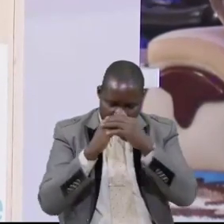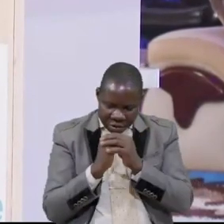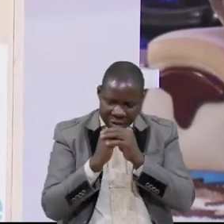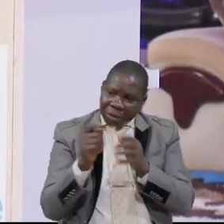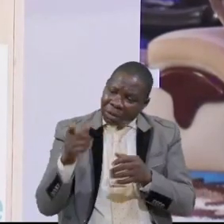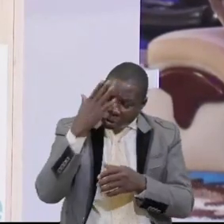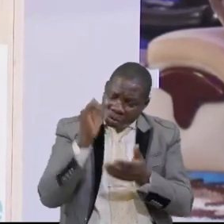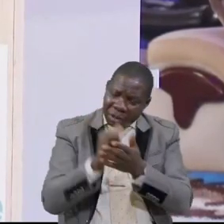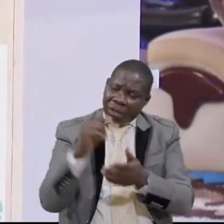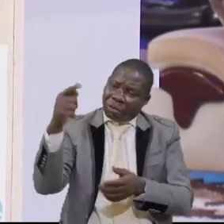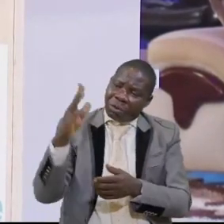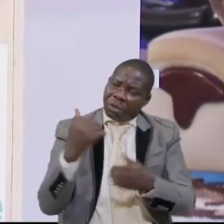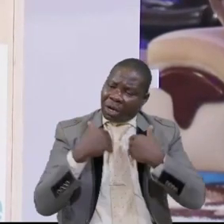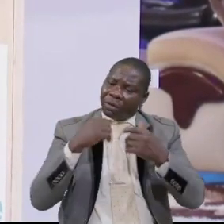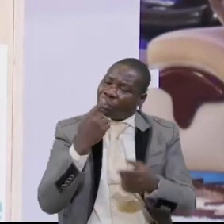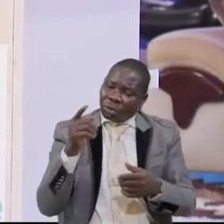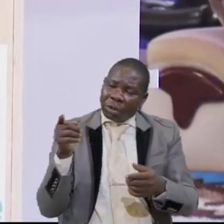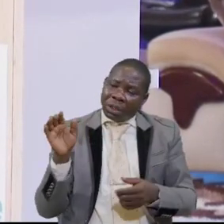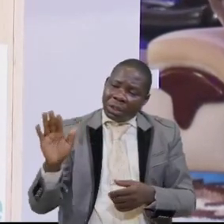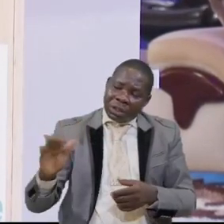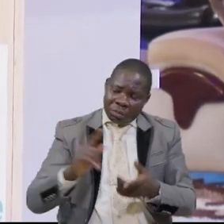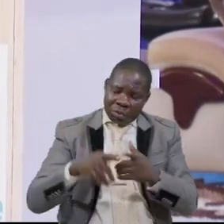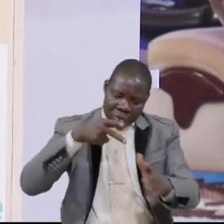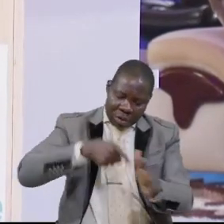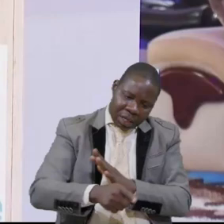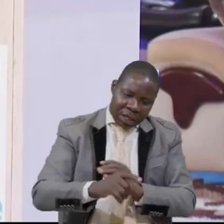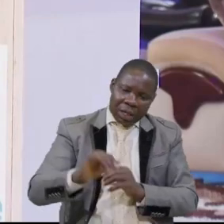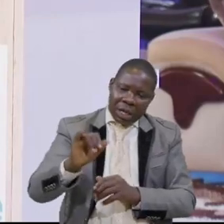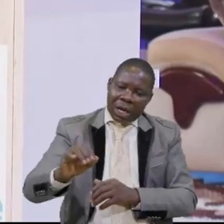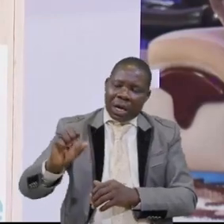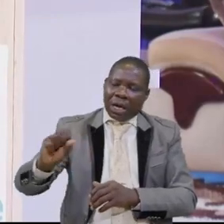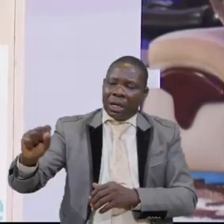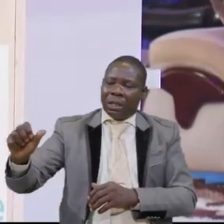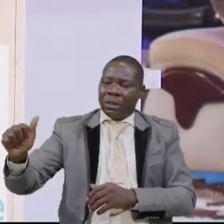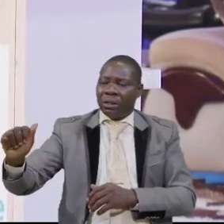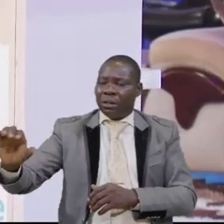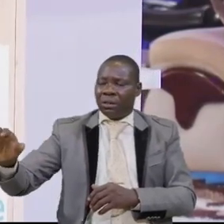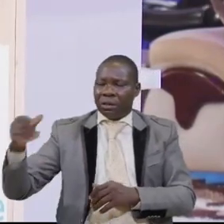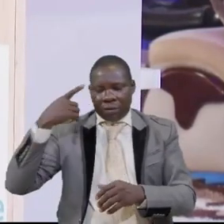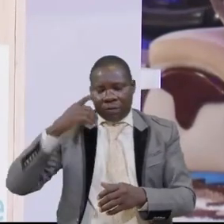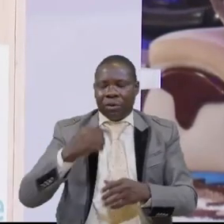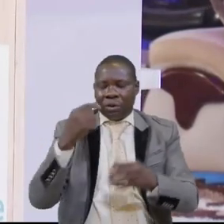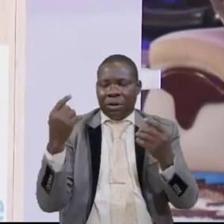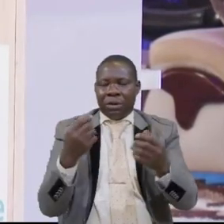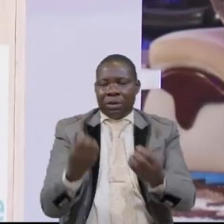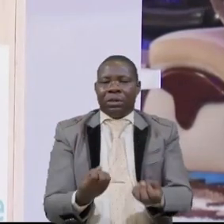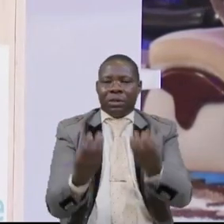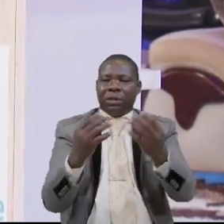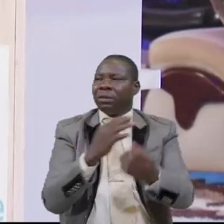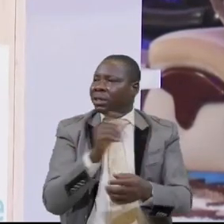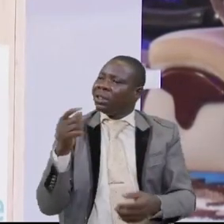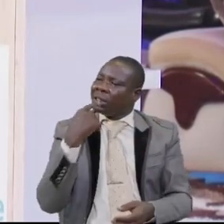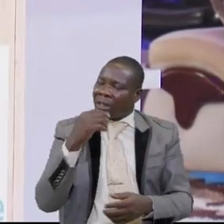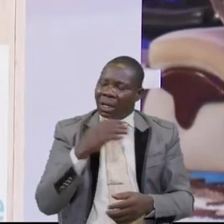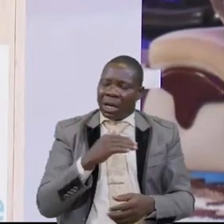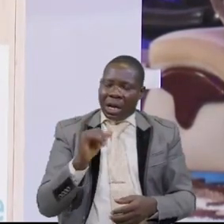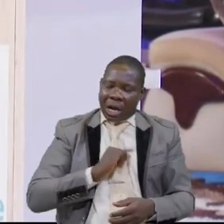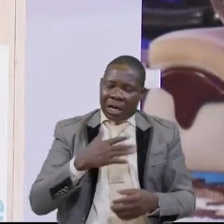avait dit de tuer Isaac pour un sacrifice. Mais il a dit, moi et cet enfant, nous irons là-bas et